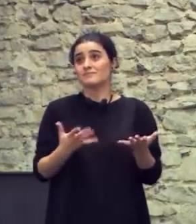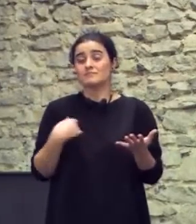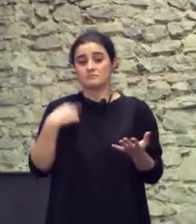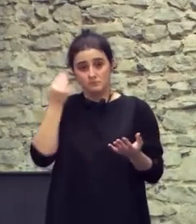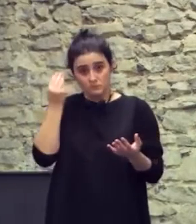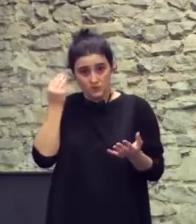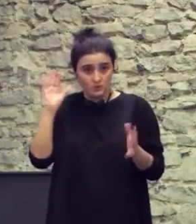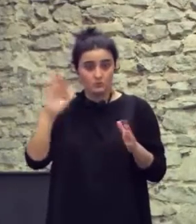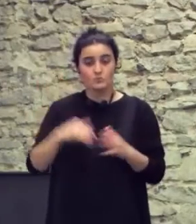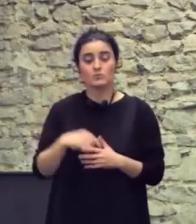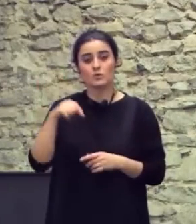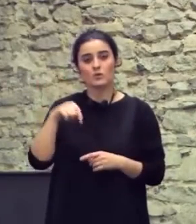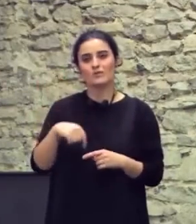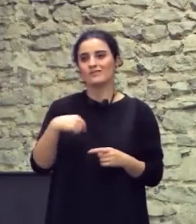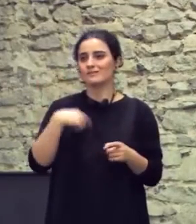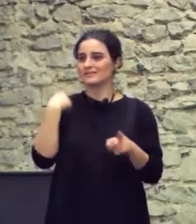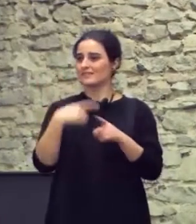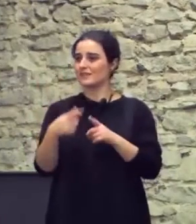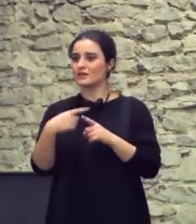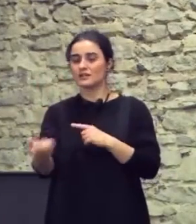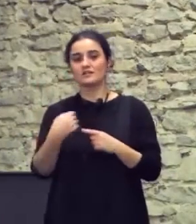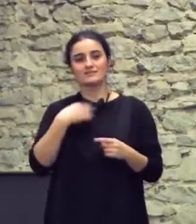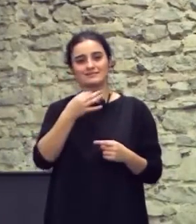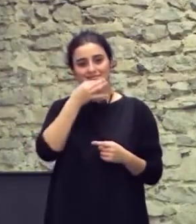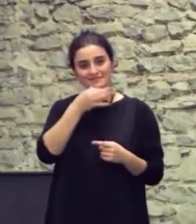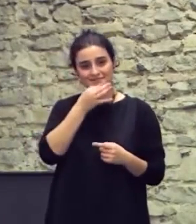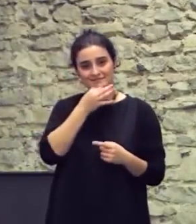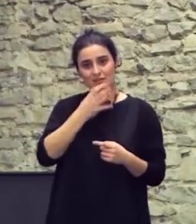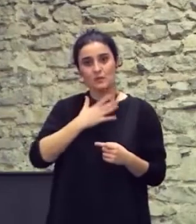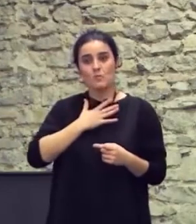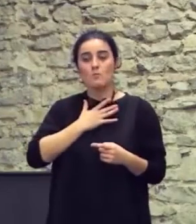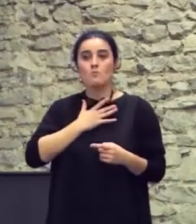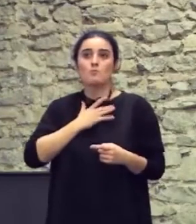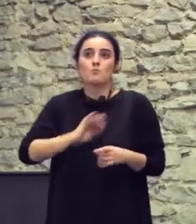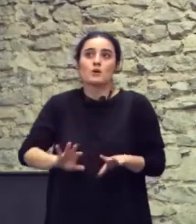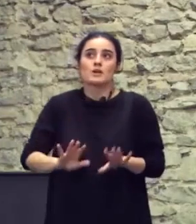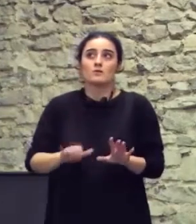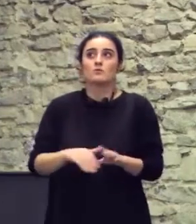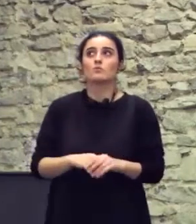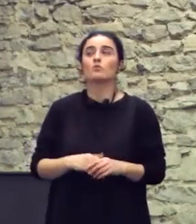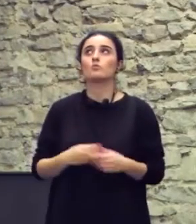nire gaur kontatuko ditudan gauzak agian pauso bat